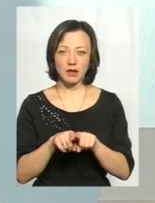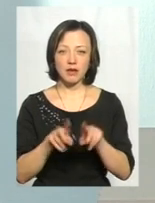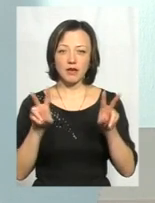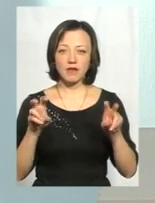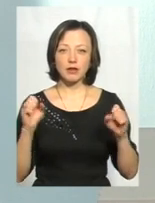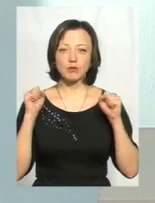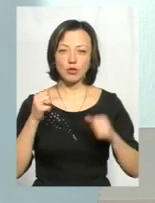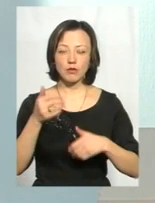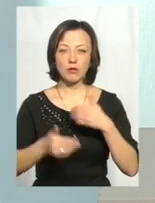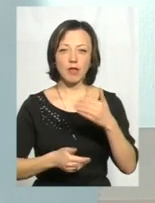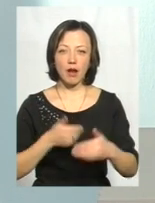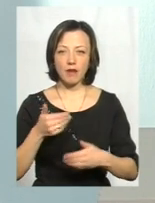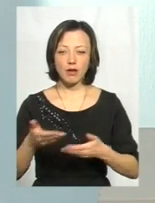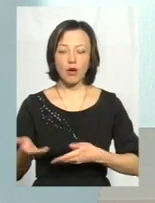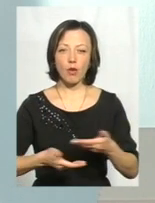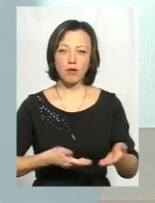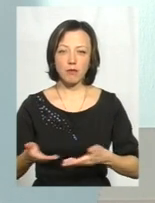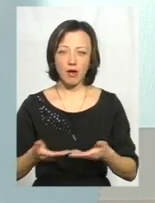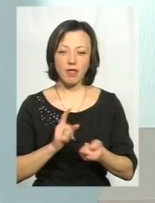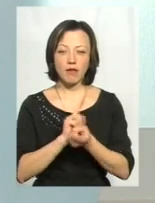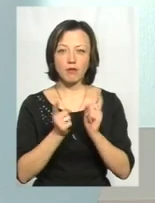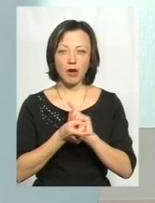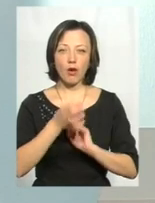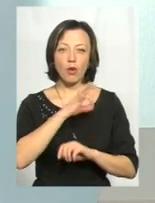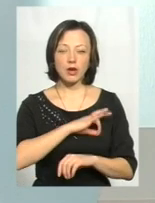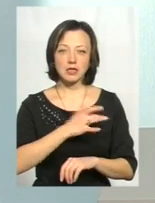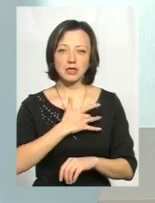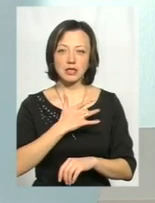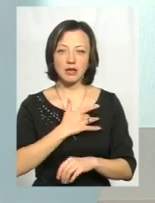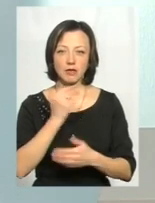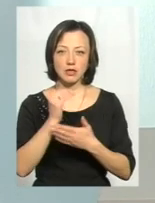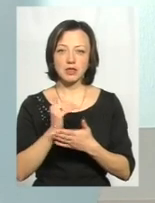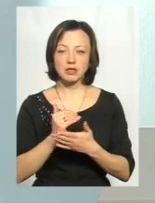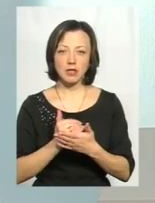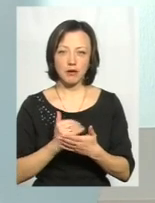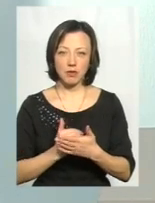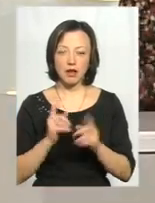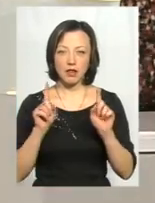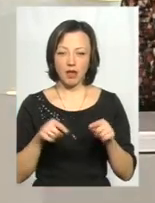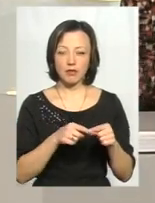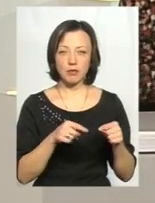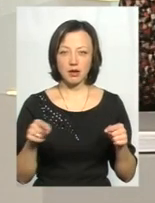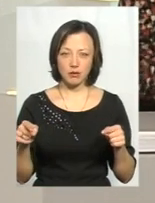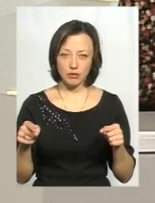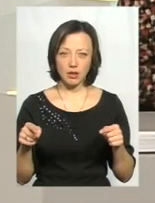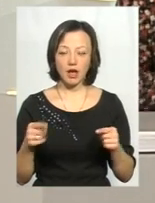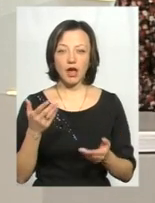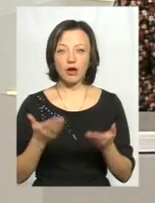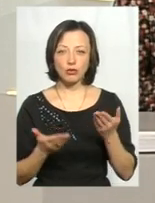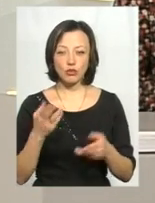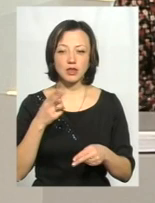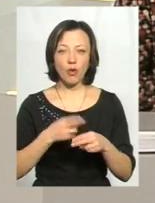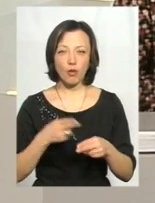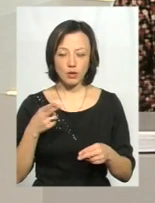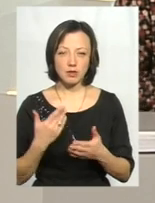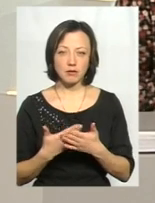спорту, як плавання, ходьба, вони навпаки тільки корисні для серцево-судинної системи. Навіть у цей період, якщо йде